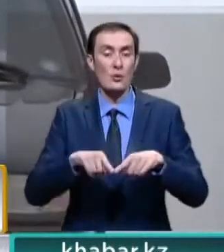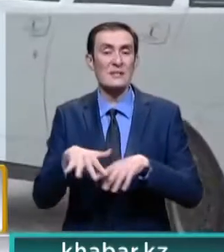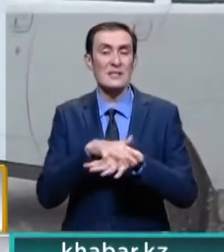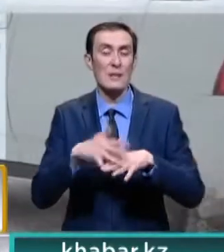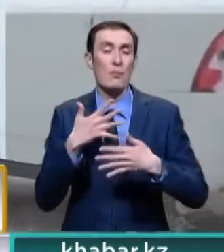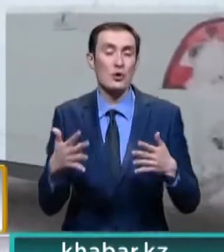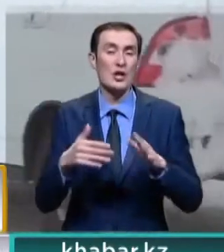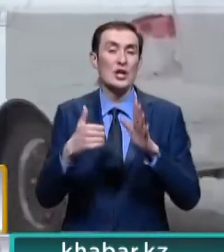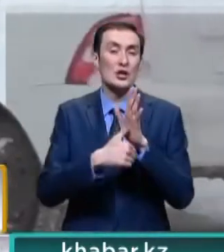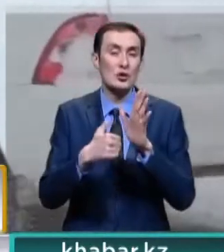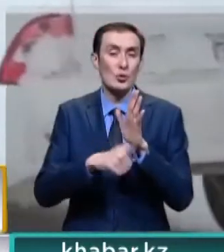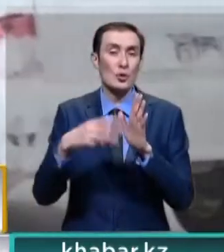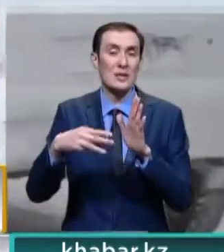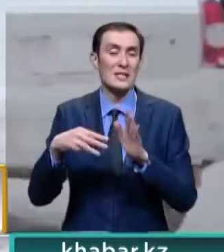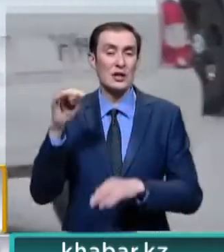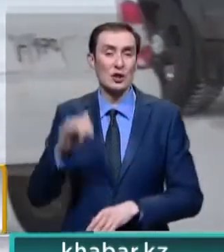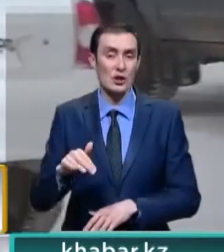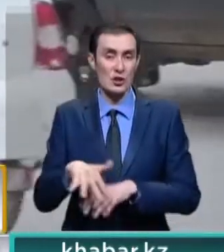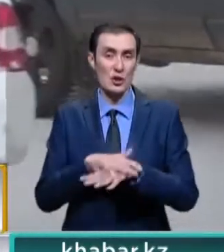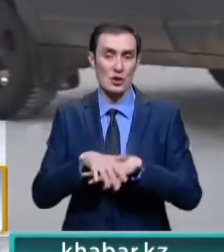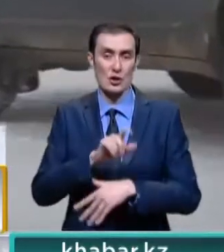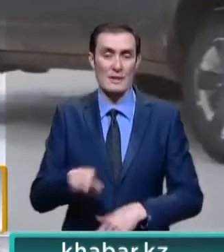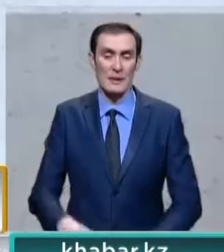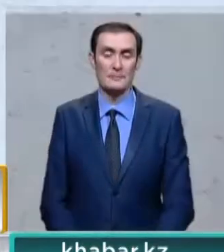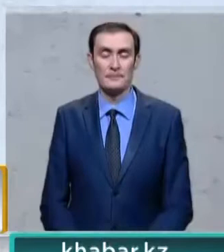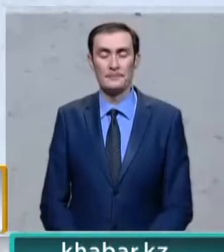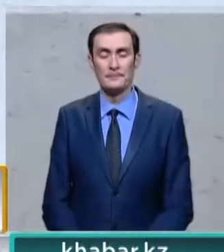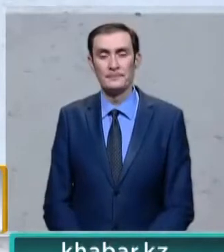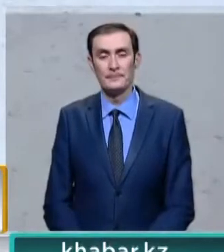населением более 630 тысяч человек.